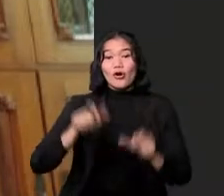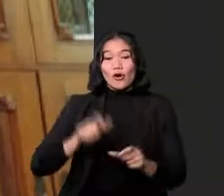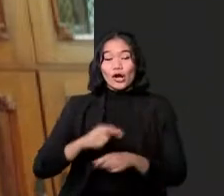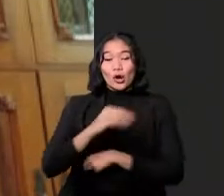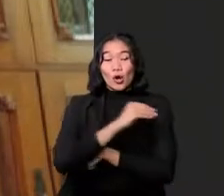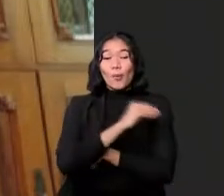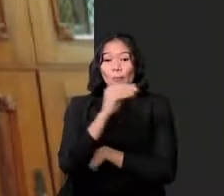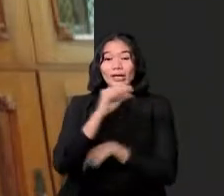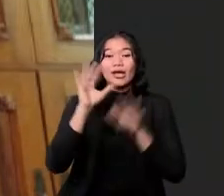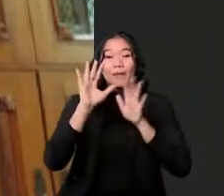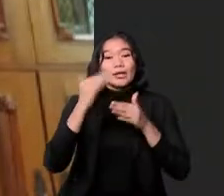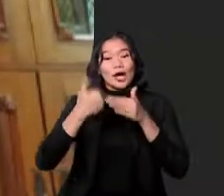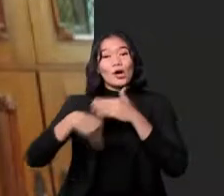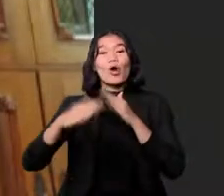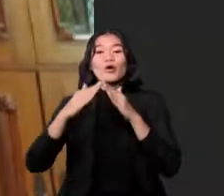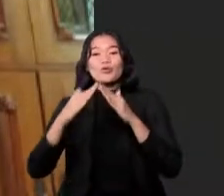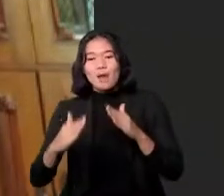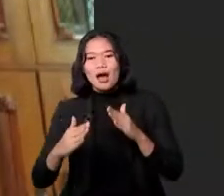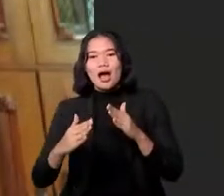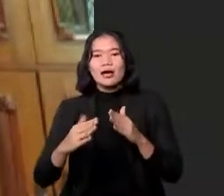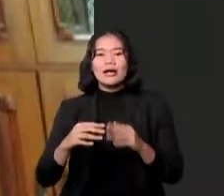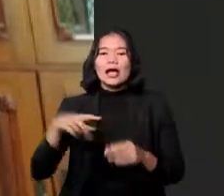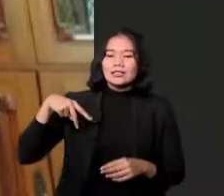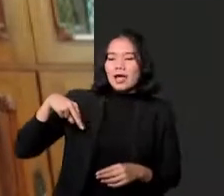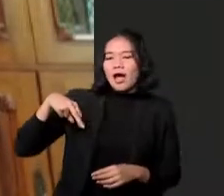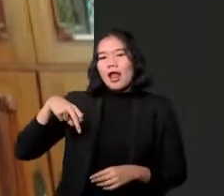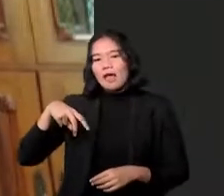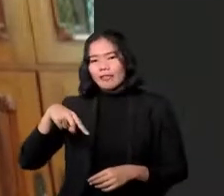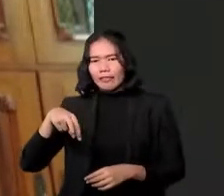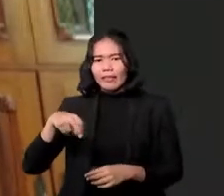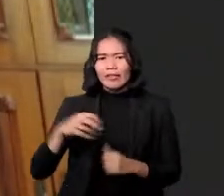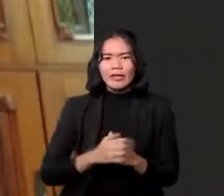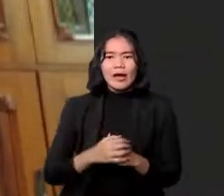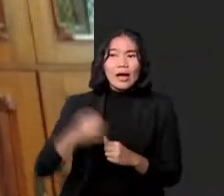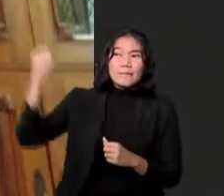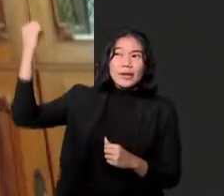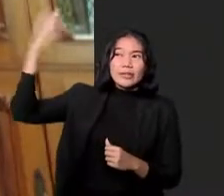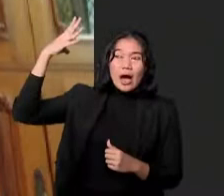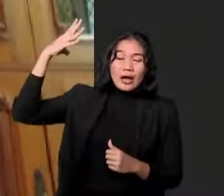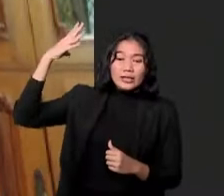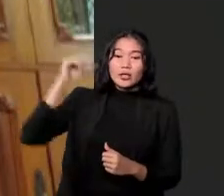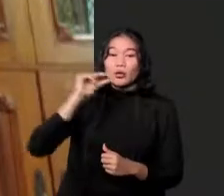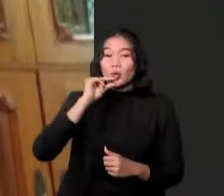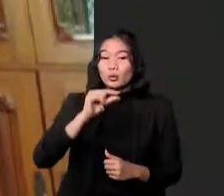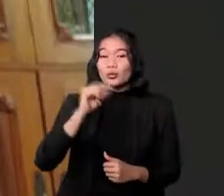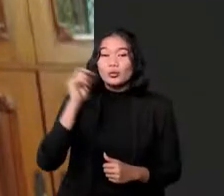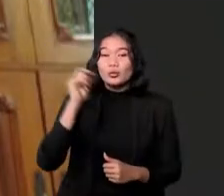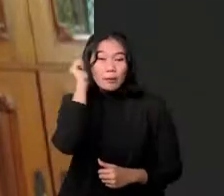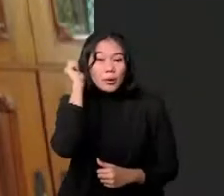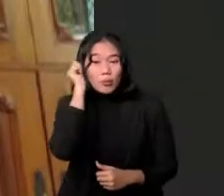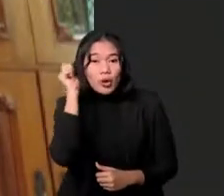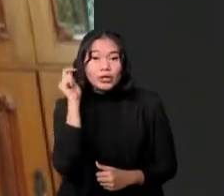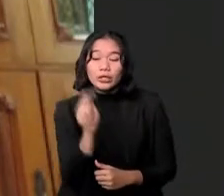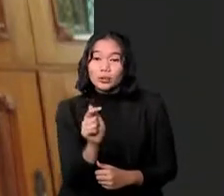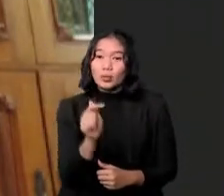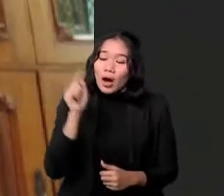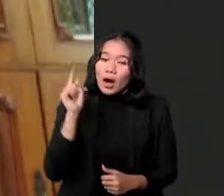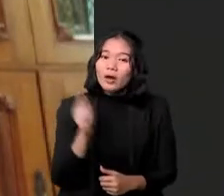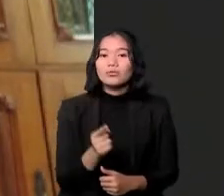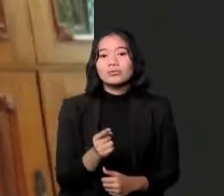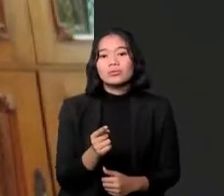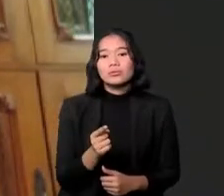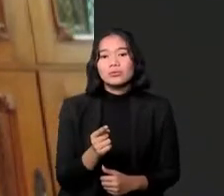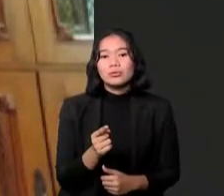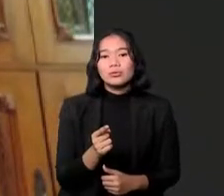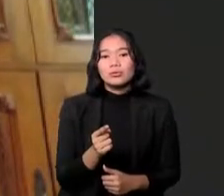matahari, banyaknya orang jalan pagi. Berjemur matahari, terutama bagi perempuan-perempuan Indonesia, itu tabu, karena